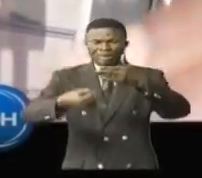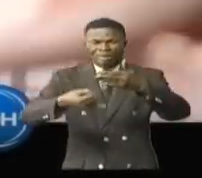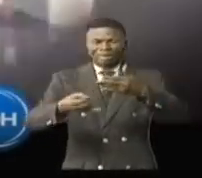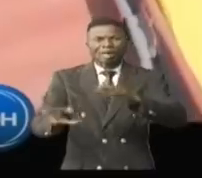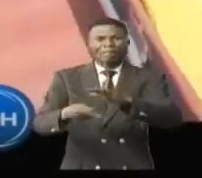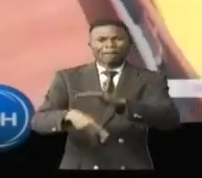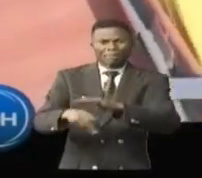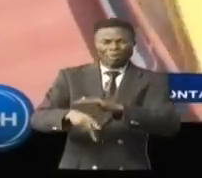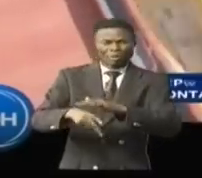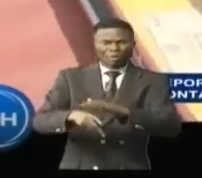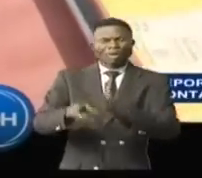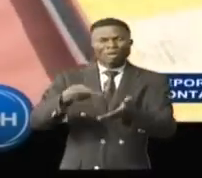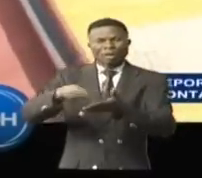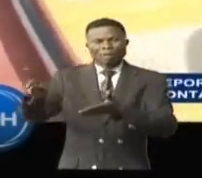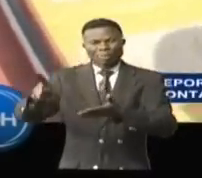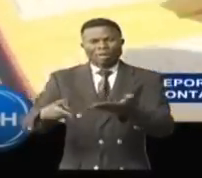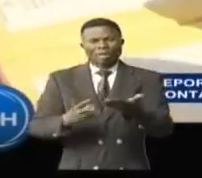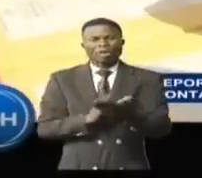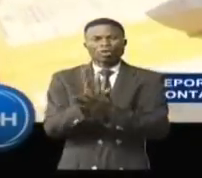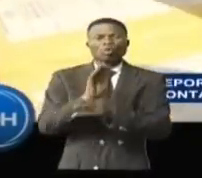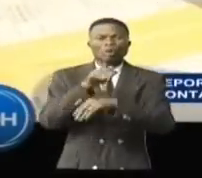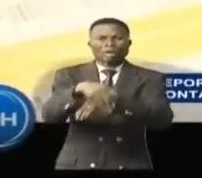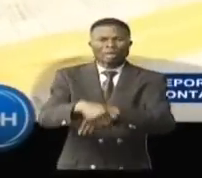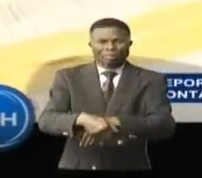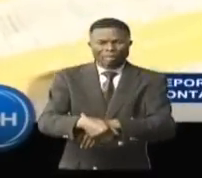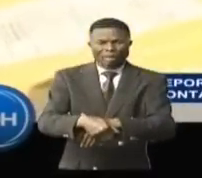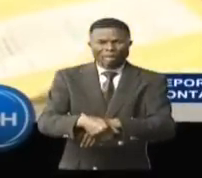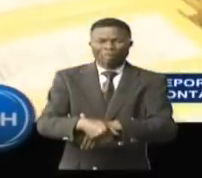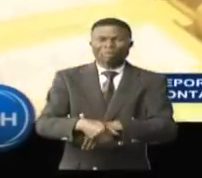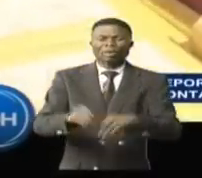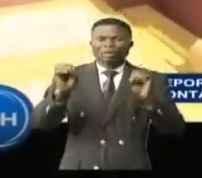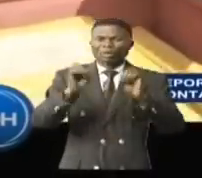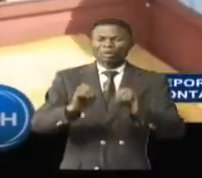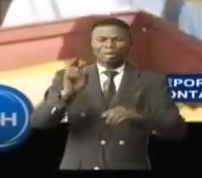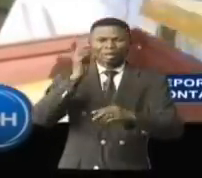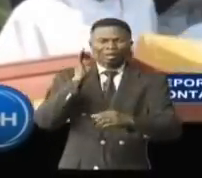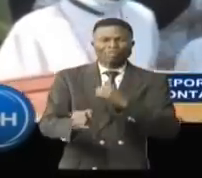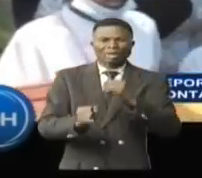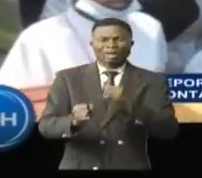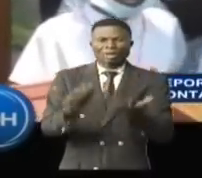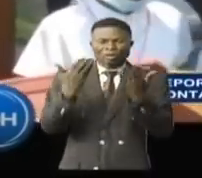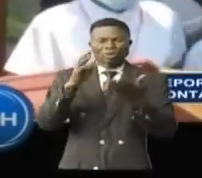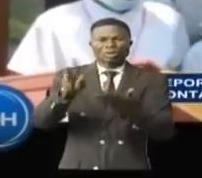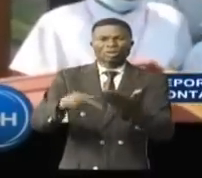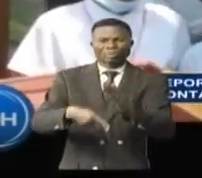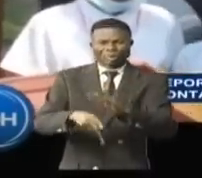primaire du paiement de frais de participation à l'examen national des fins d'études primaires.